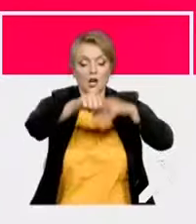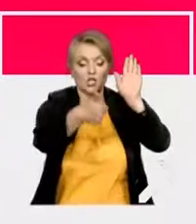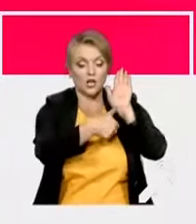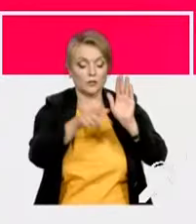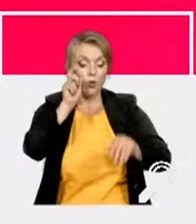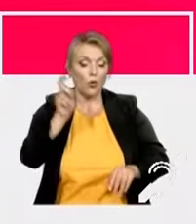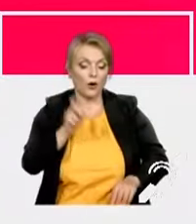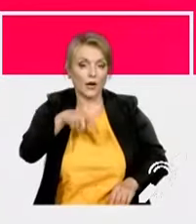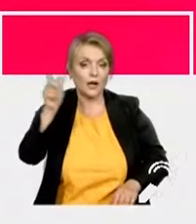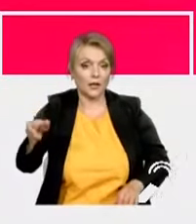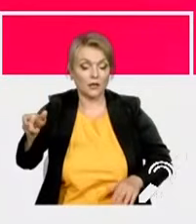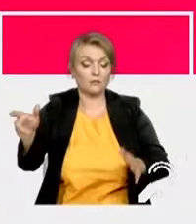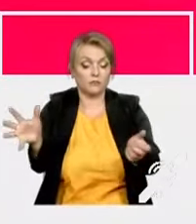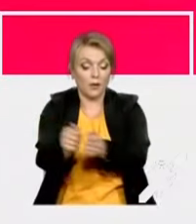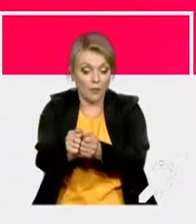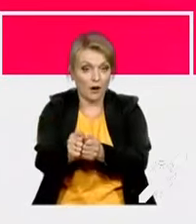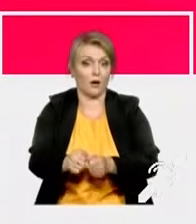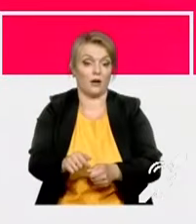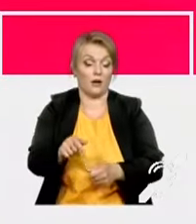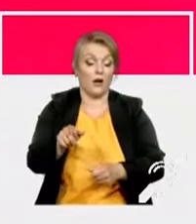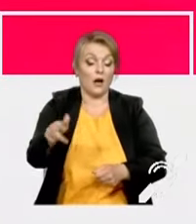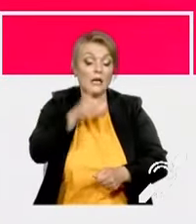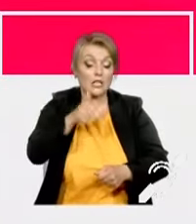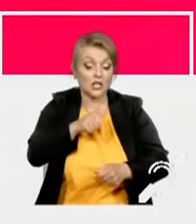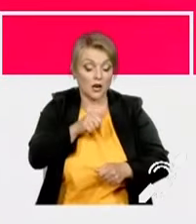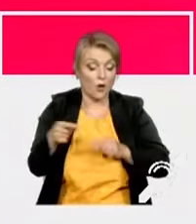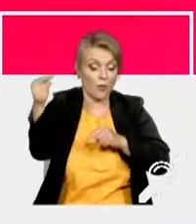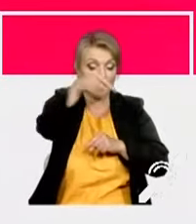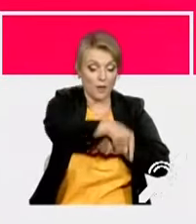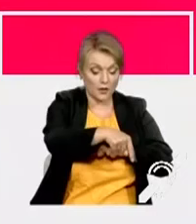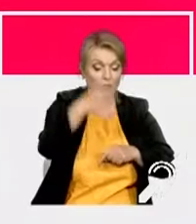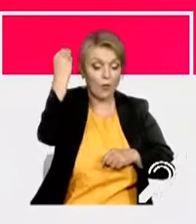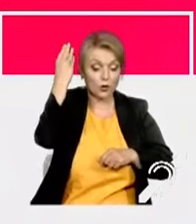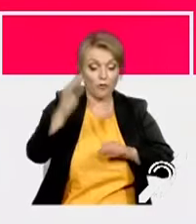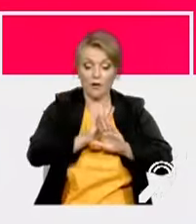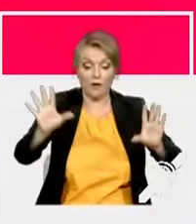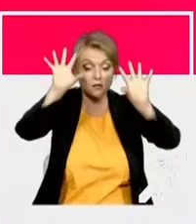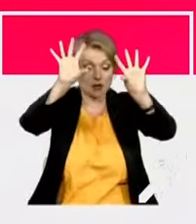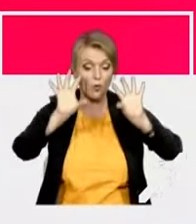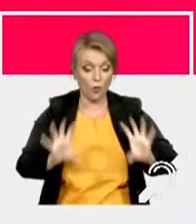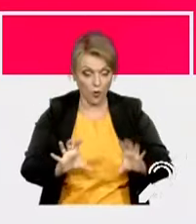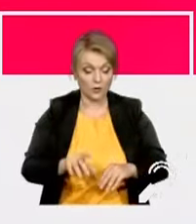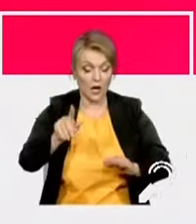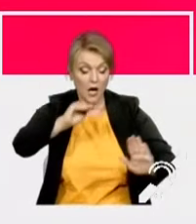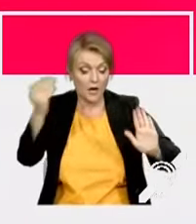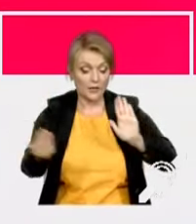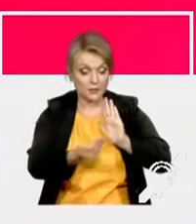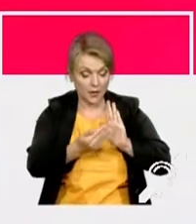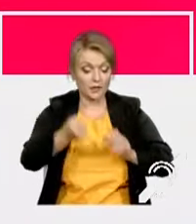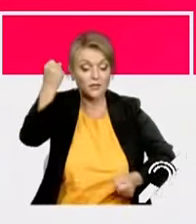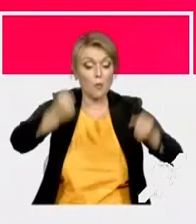16 ucraineni au fost reținuți în timp ce încercau să ajungă ilegal în Republica Moldova Ei s au ascuns într un camion